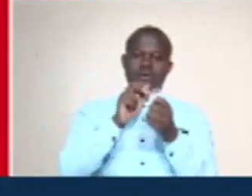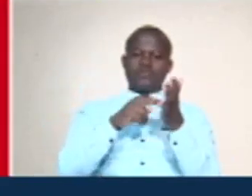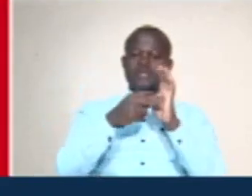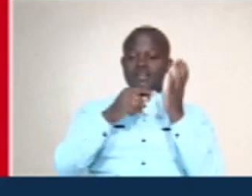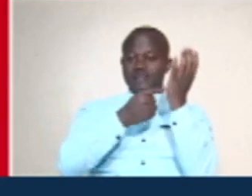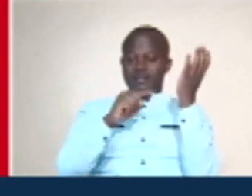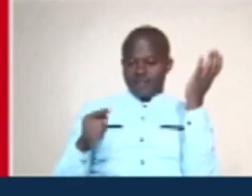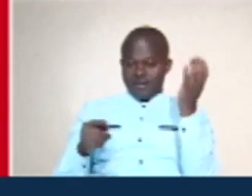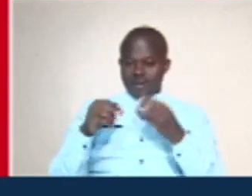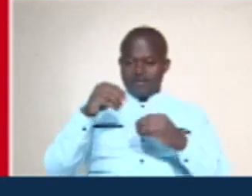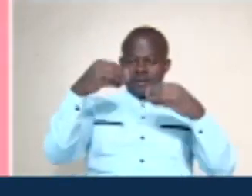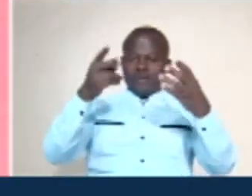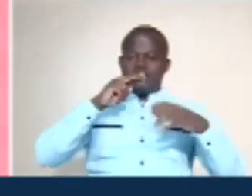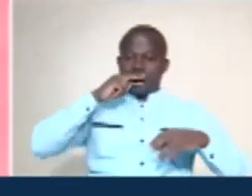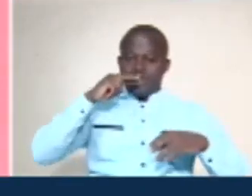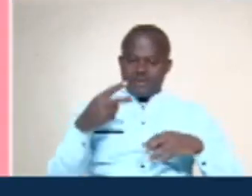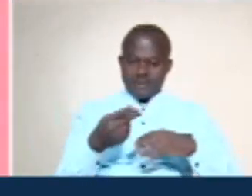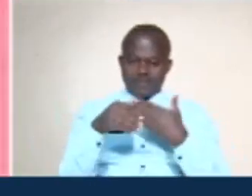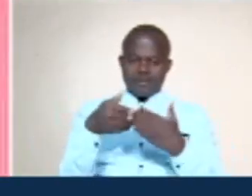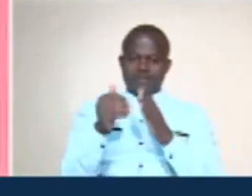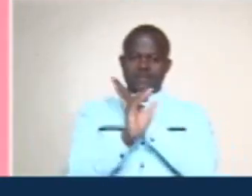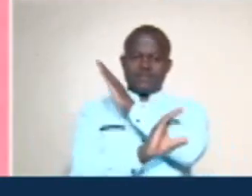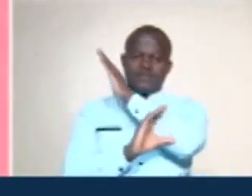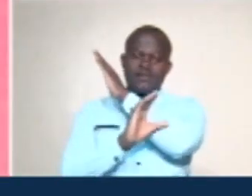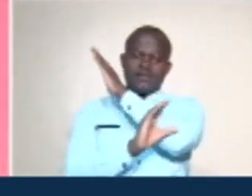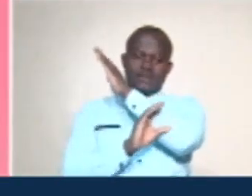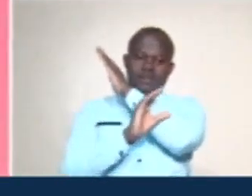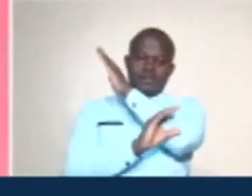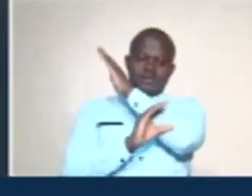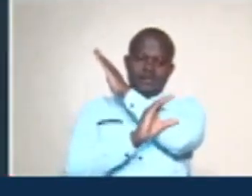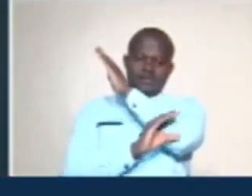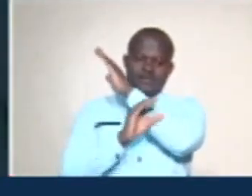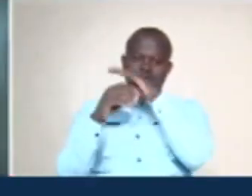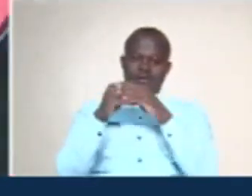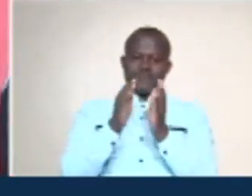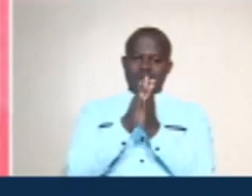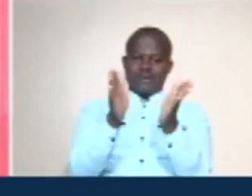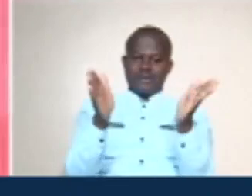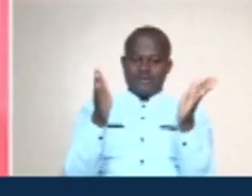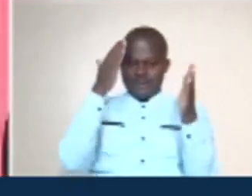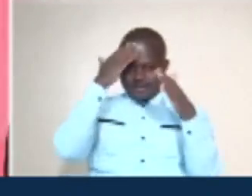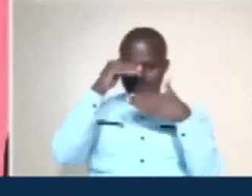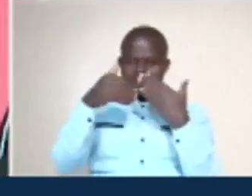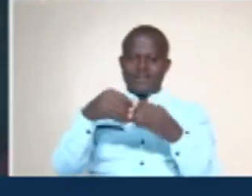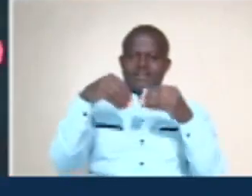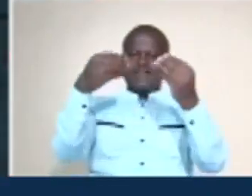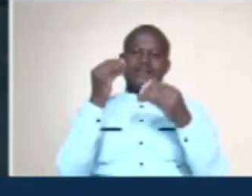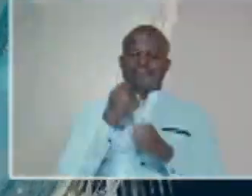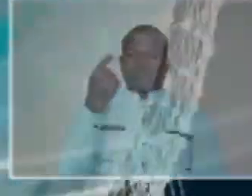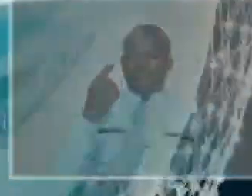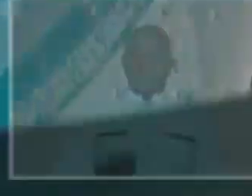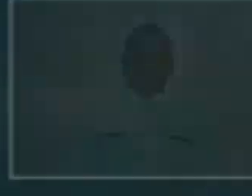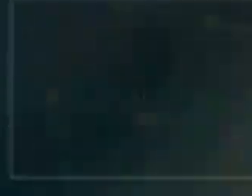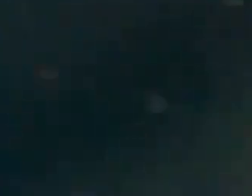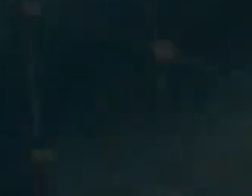y'ikoranabuhanga inatanga ibisubizo igihugu muri rusange dore ko yanahawe n'amafaranga agera kuri miliyoni 50.